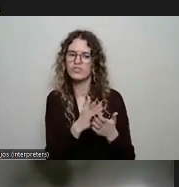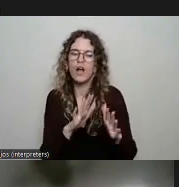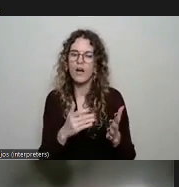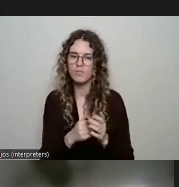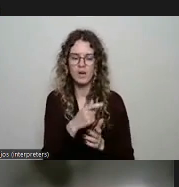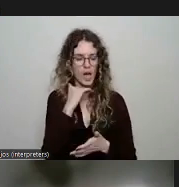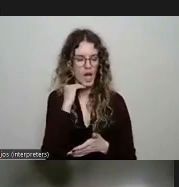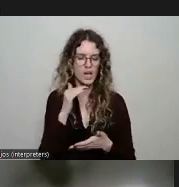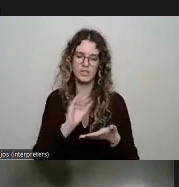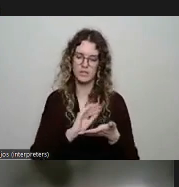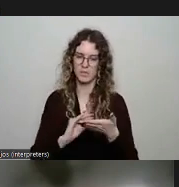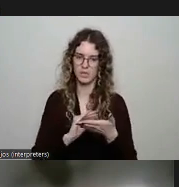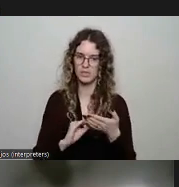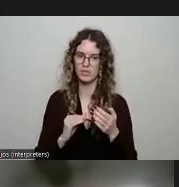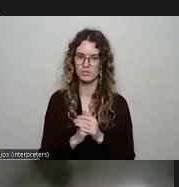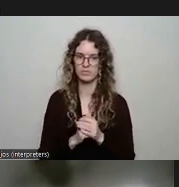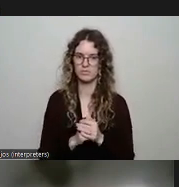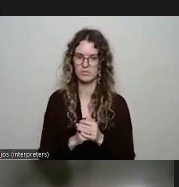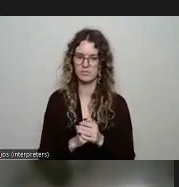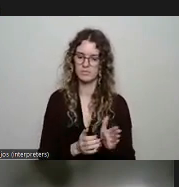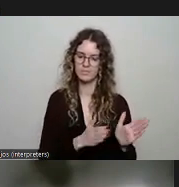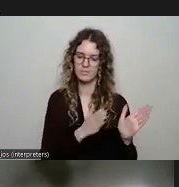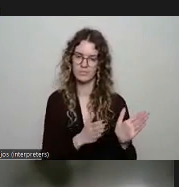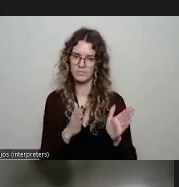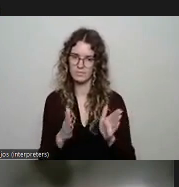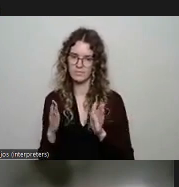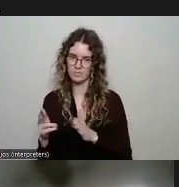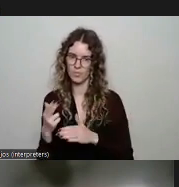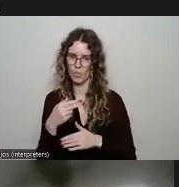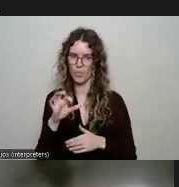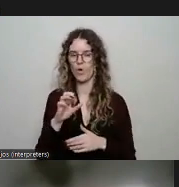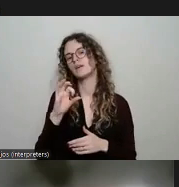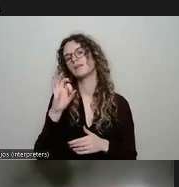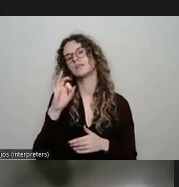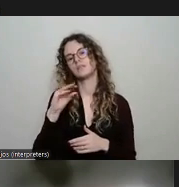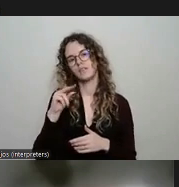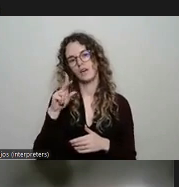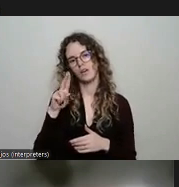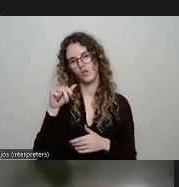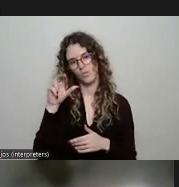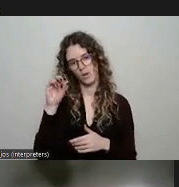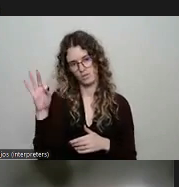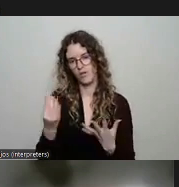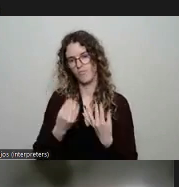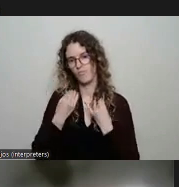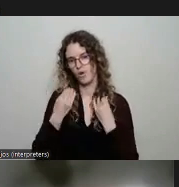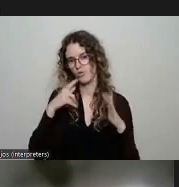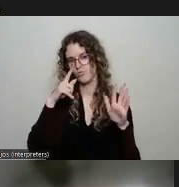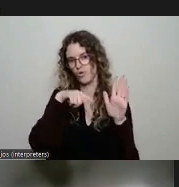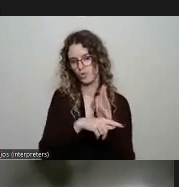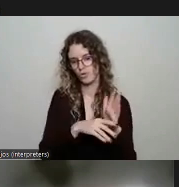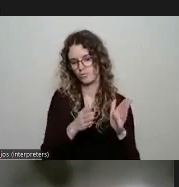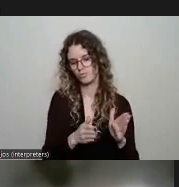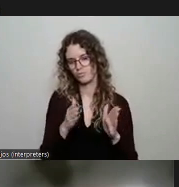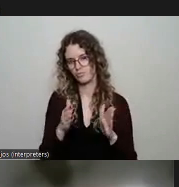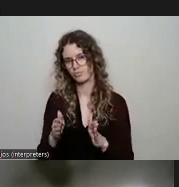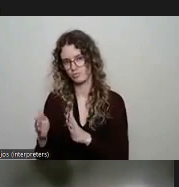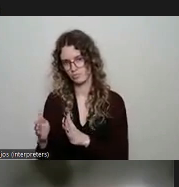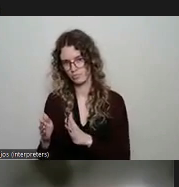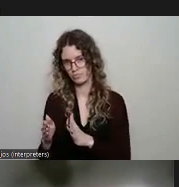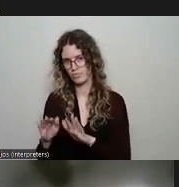parašyta, kad nuseklumas tai yra mokymosi turinio seka grindžiama ugdymo